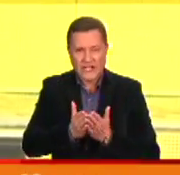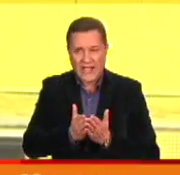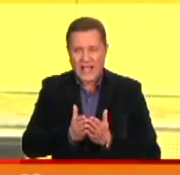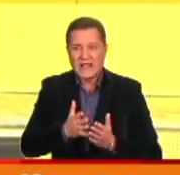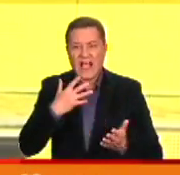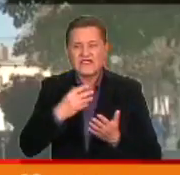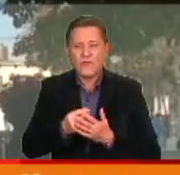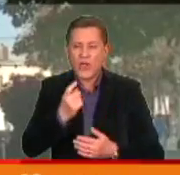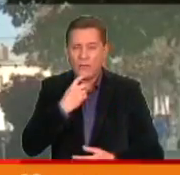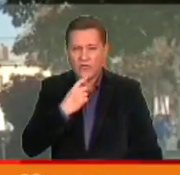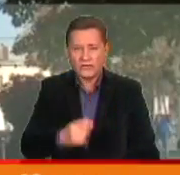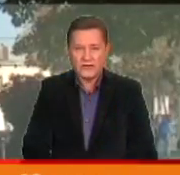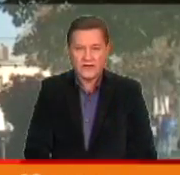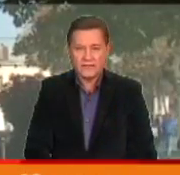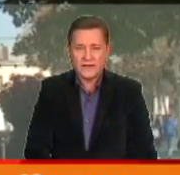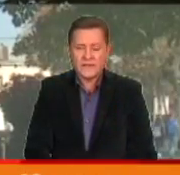на своїй мові.